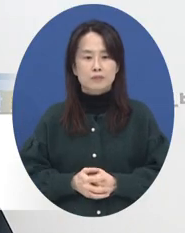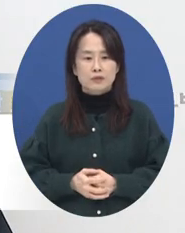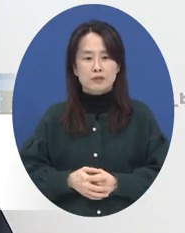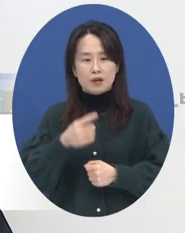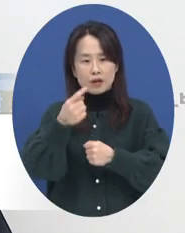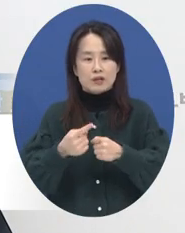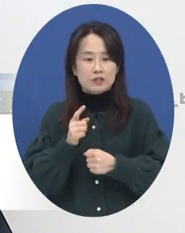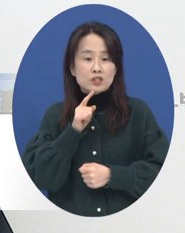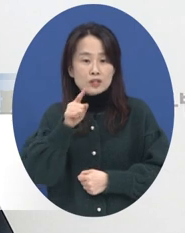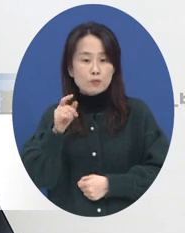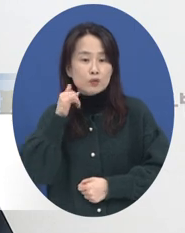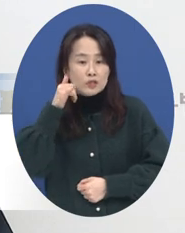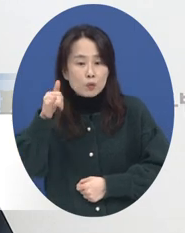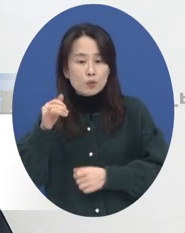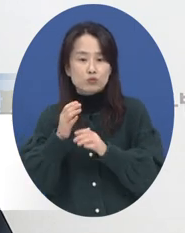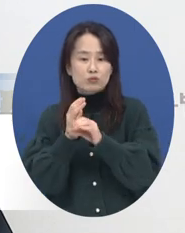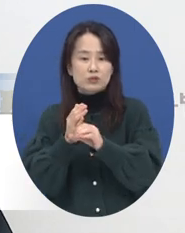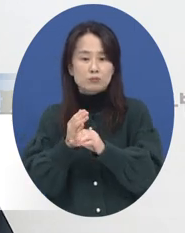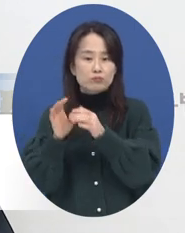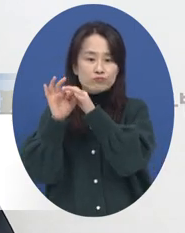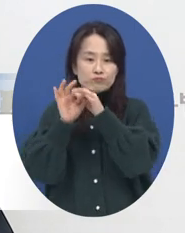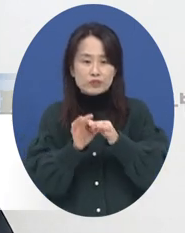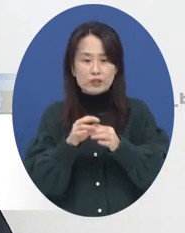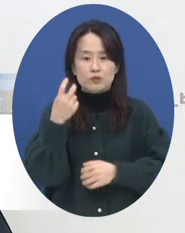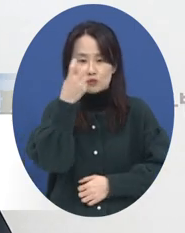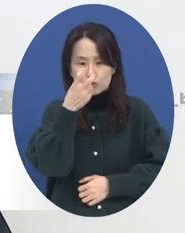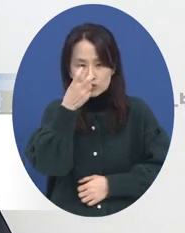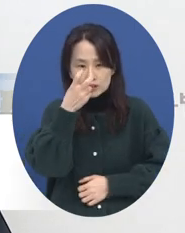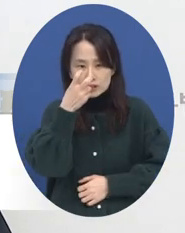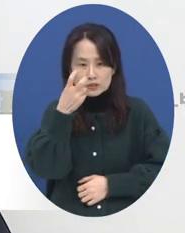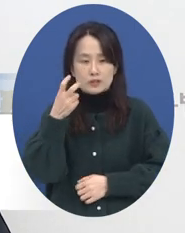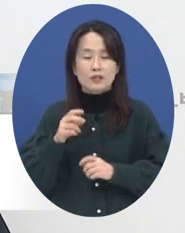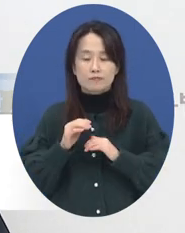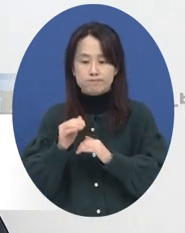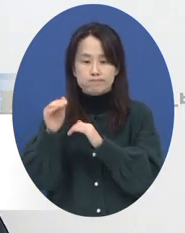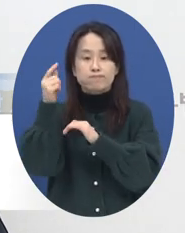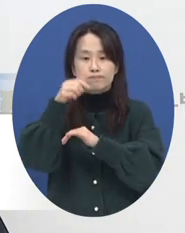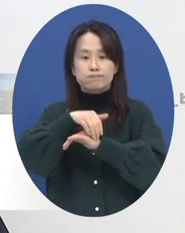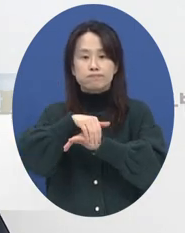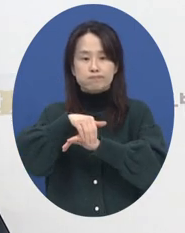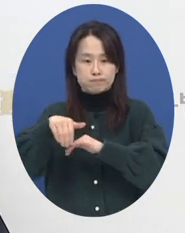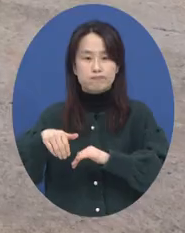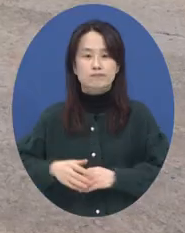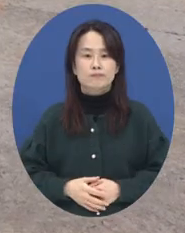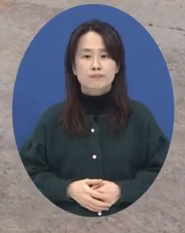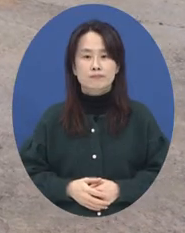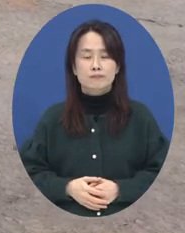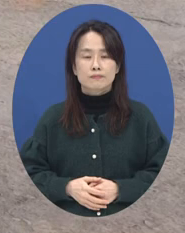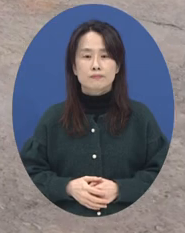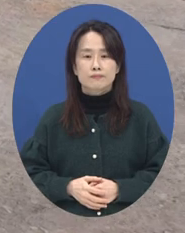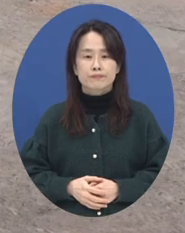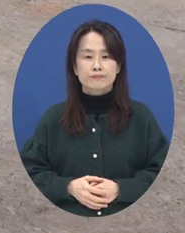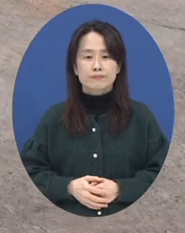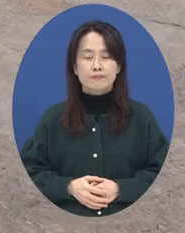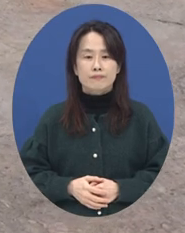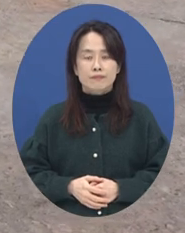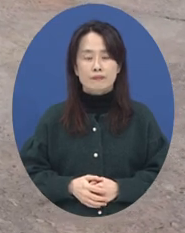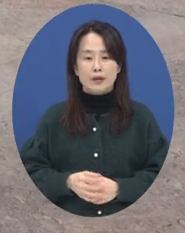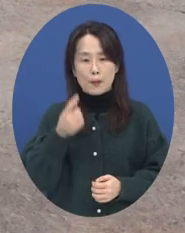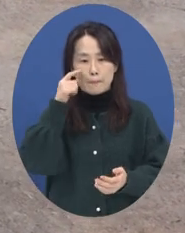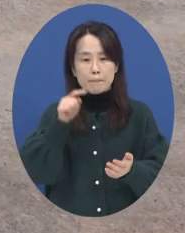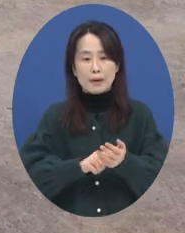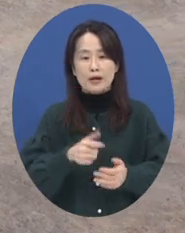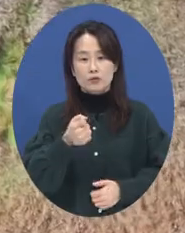연중, 재보나 신고 등을 중심으로 해서 계속해서 우리 단에서 추진해 나갈 계획입니다. 도특사경은